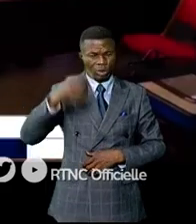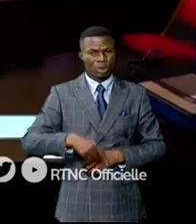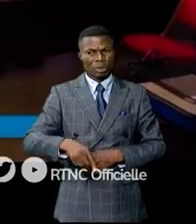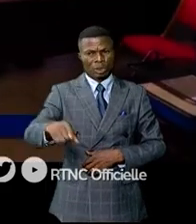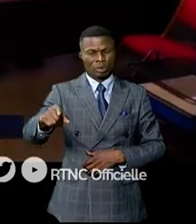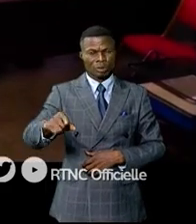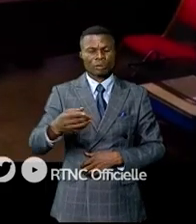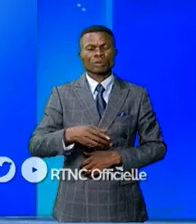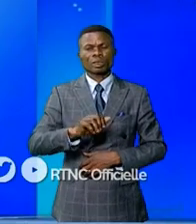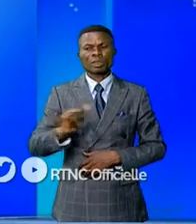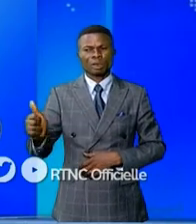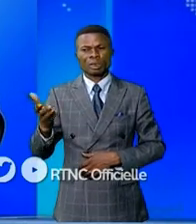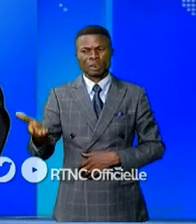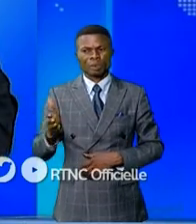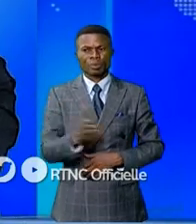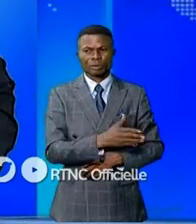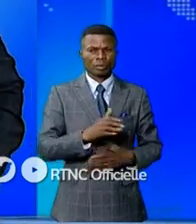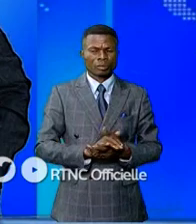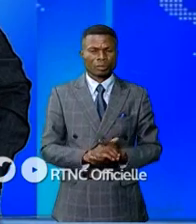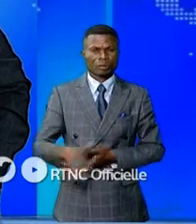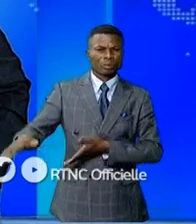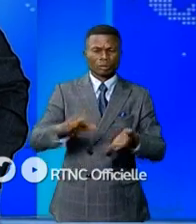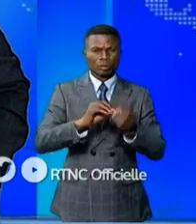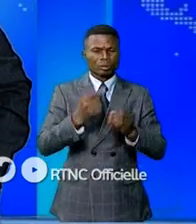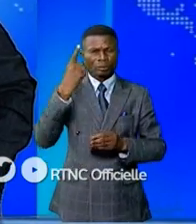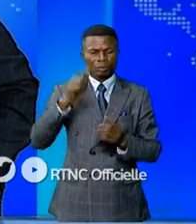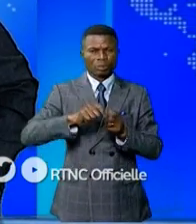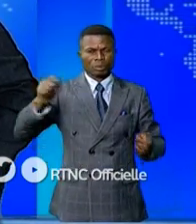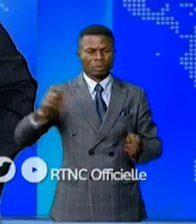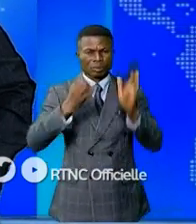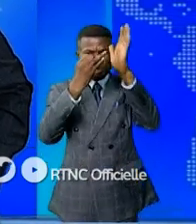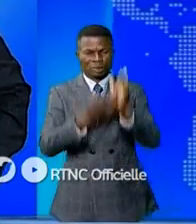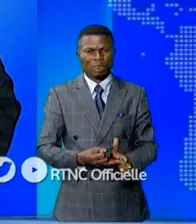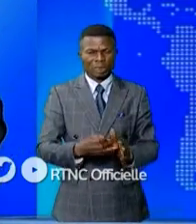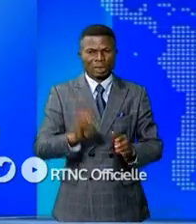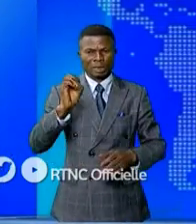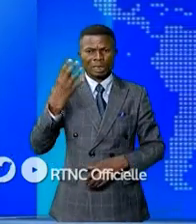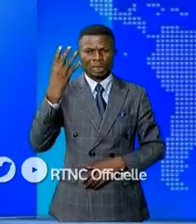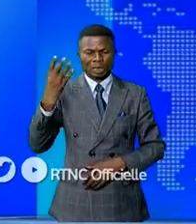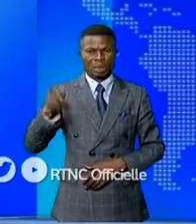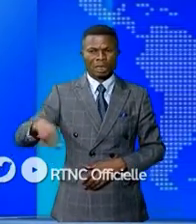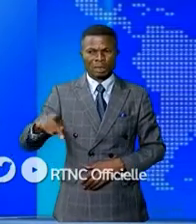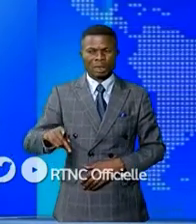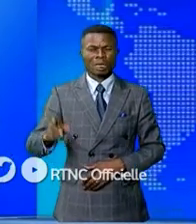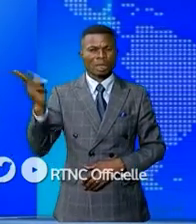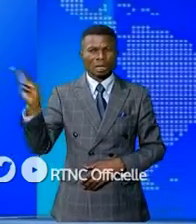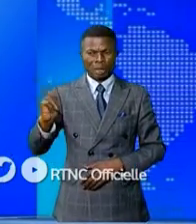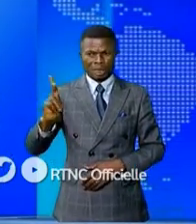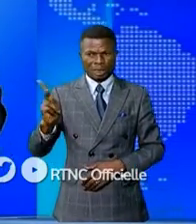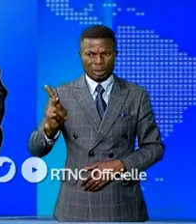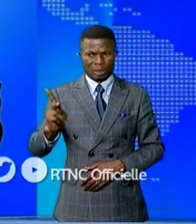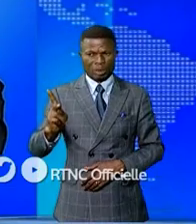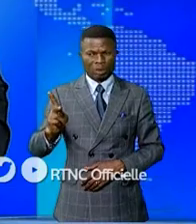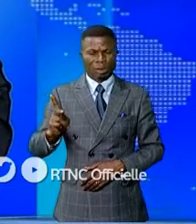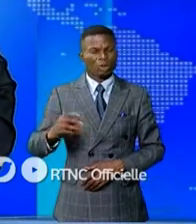de l'ex-Katanga. La nationale numéro 1 au kilomètre 754, nous sommes dans la province du Kasaï, vient d'être